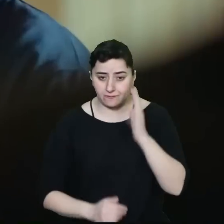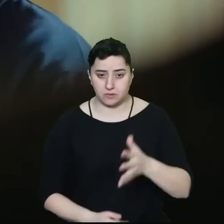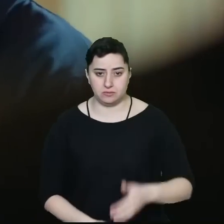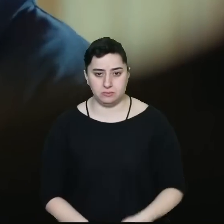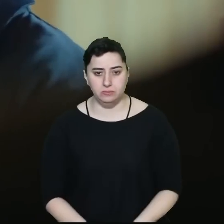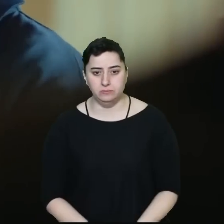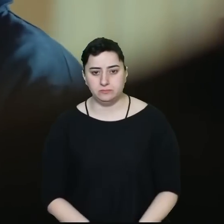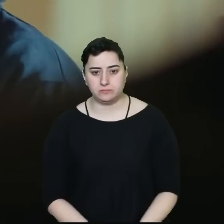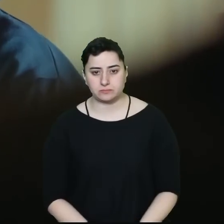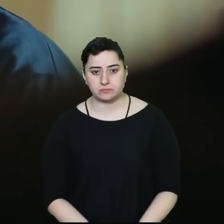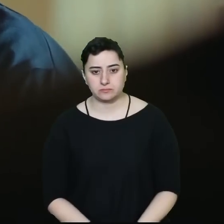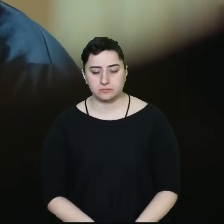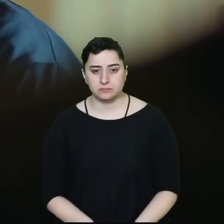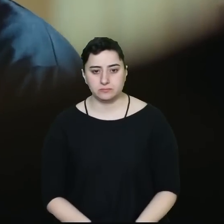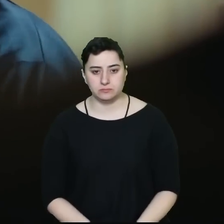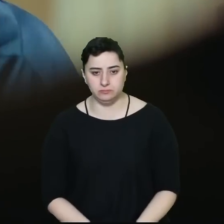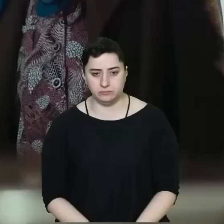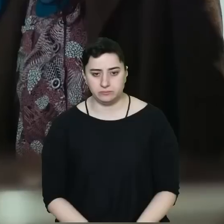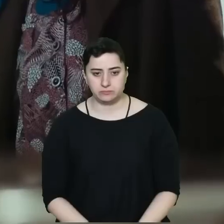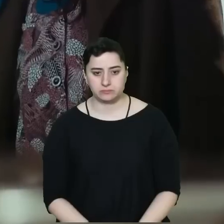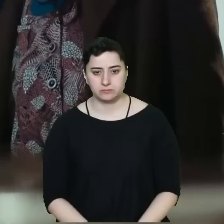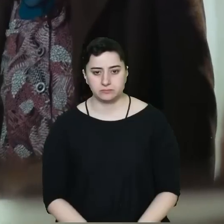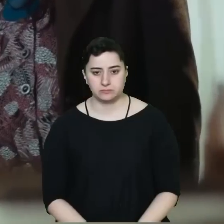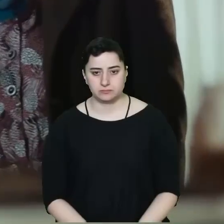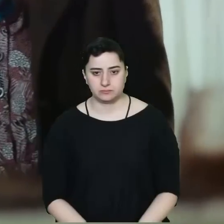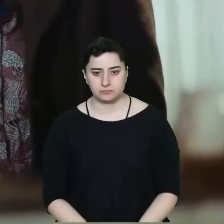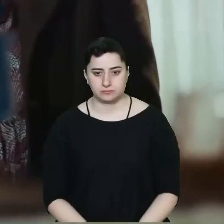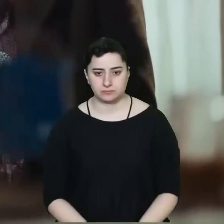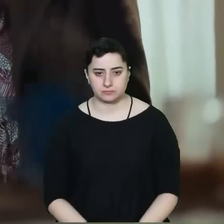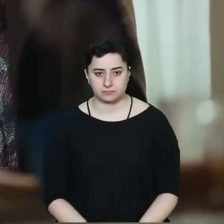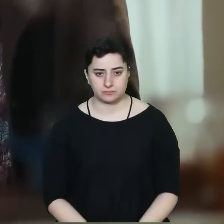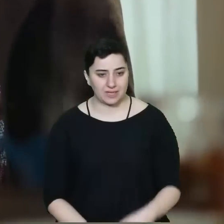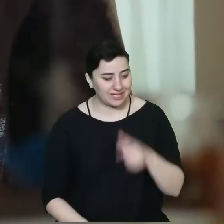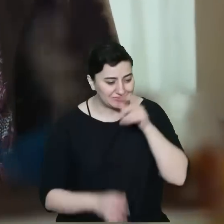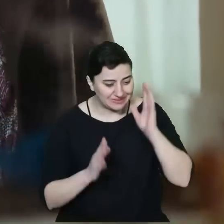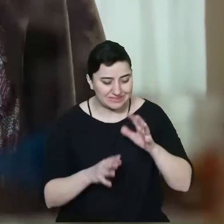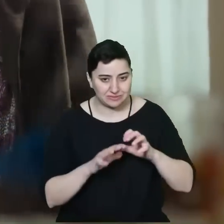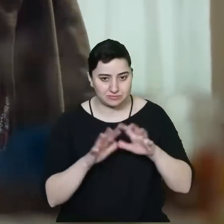ben. Hasan Ali sözüne pişman baktı Emine'ye. İçtik abi.